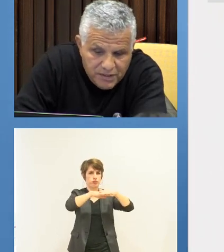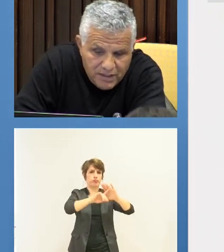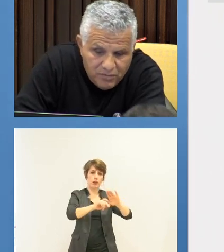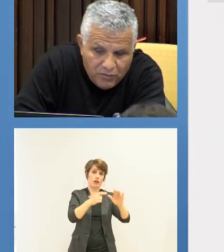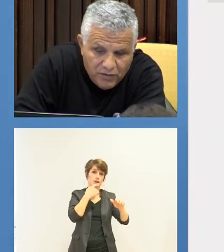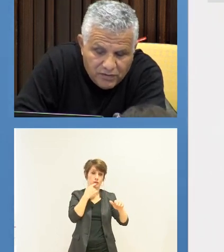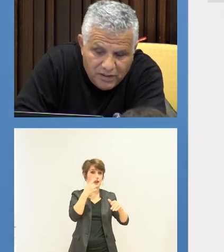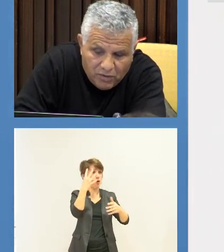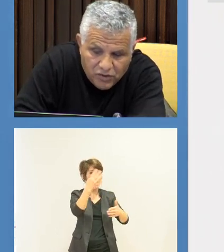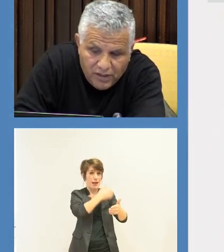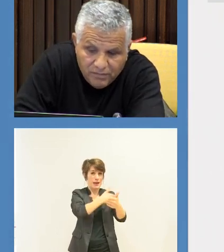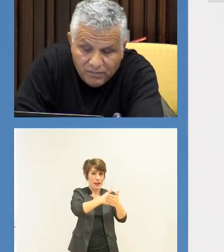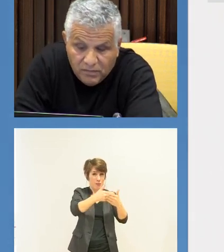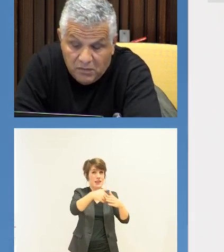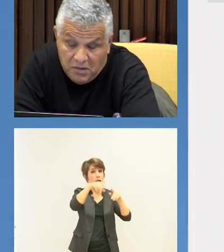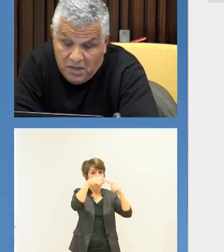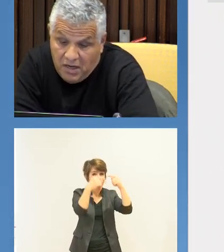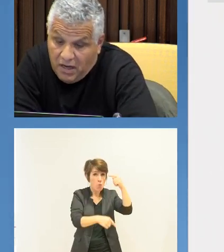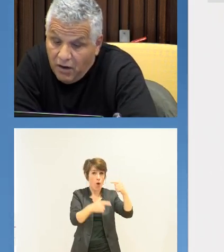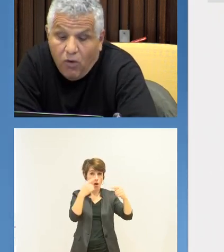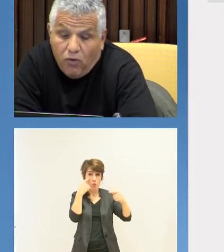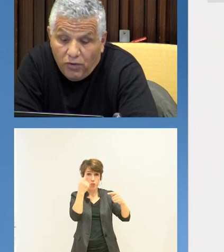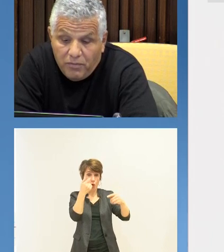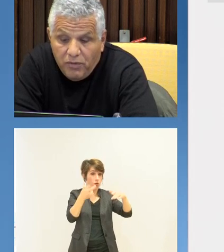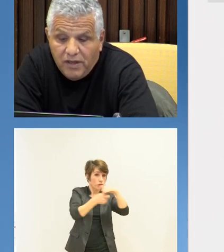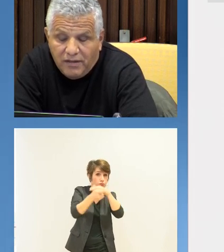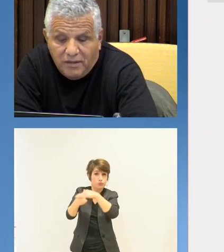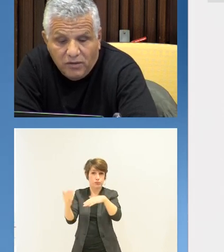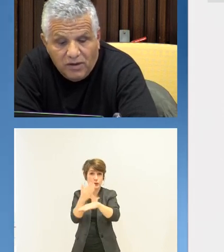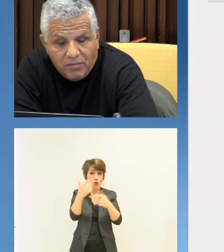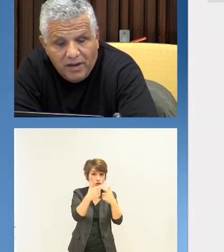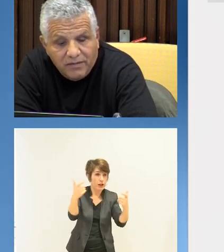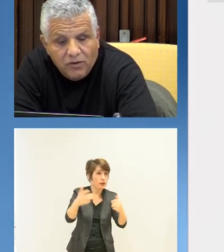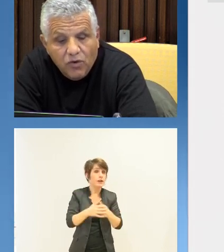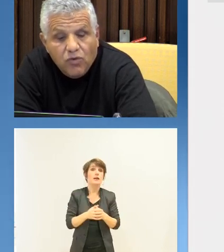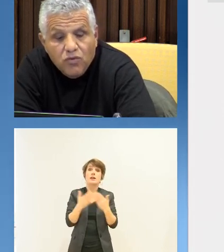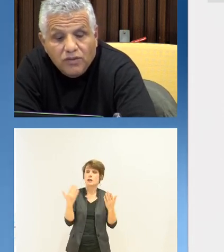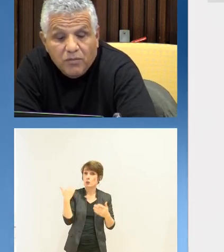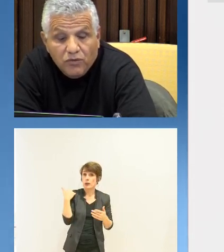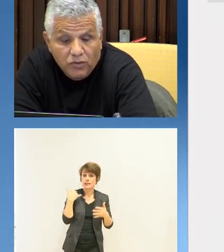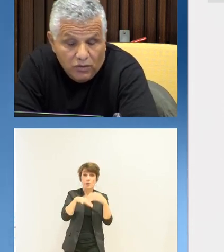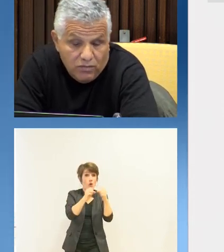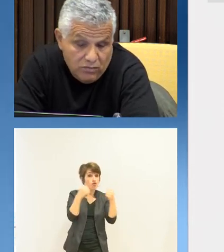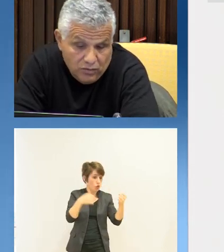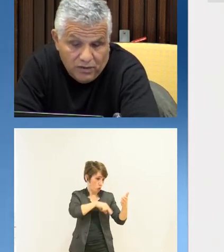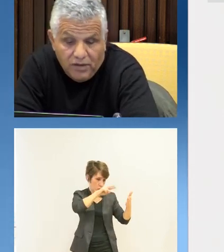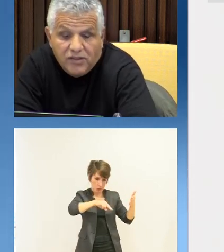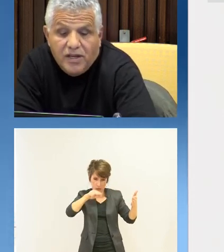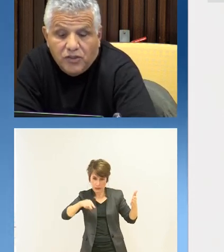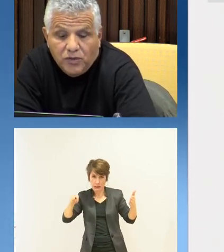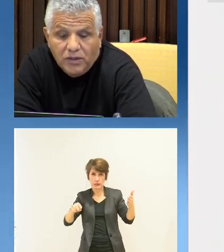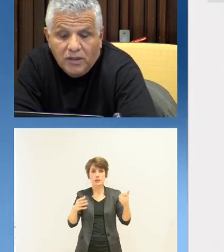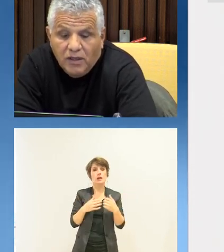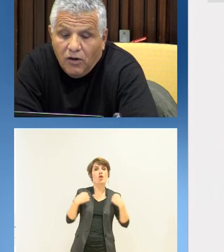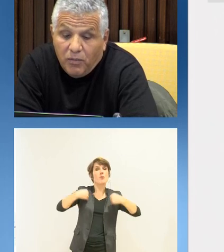collectivités pour financer des projets et l'on a pu lire récemment dans la presse que le coût des mesures concernant et